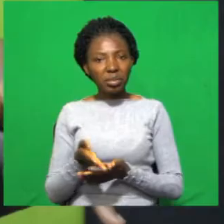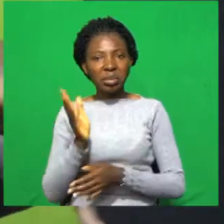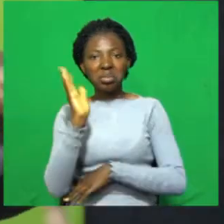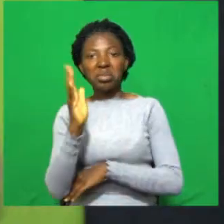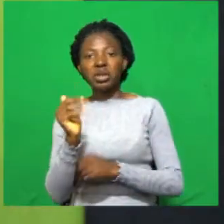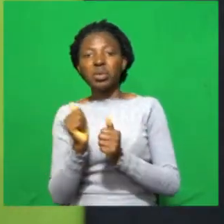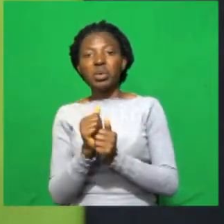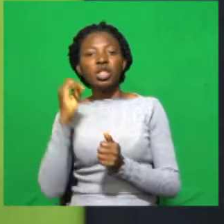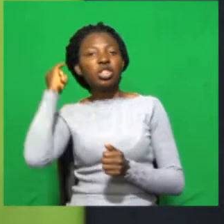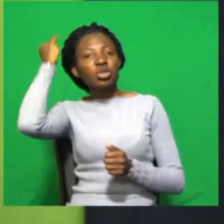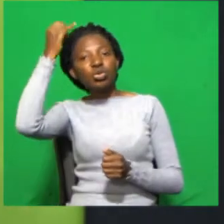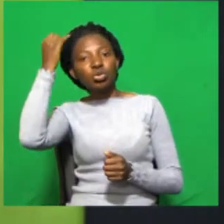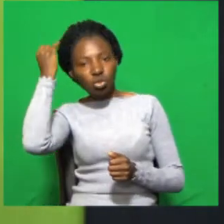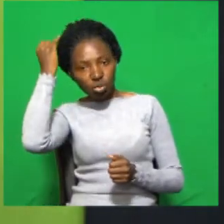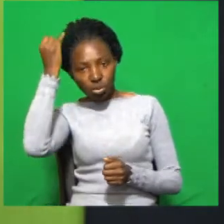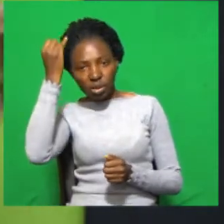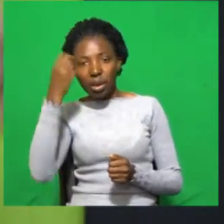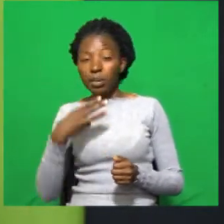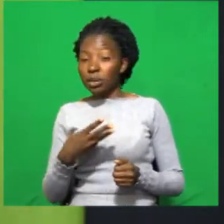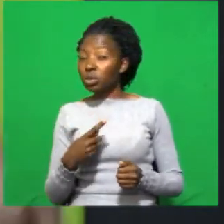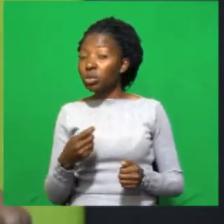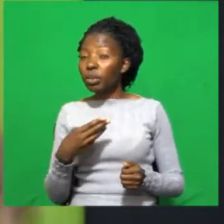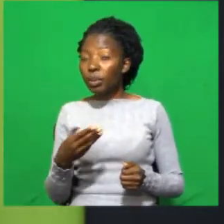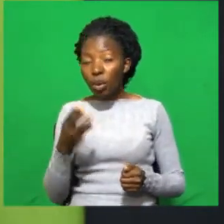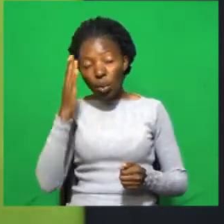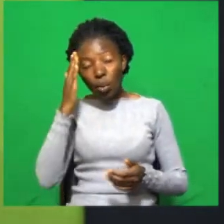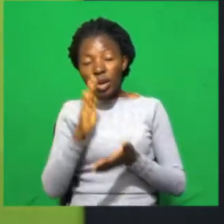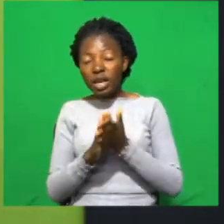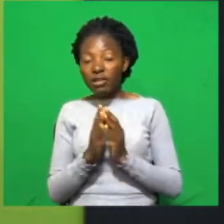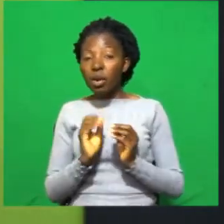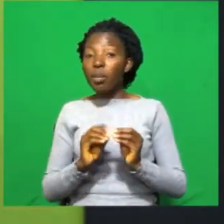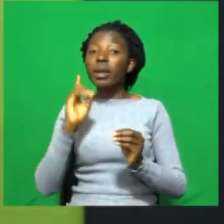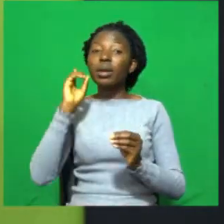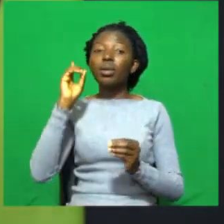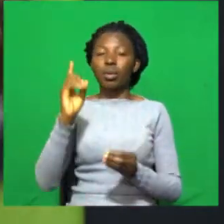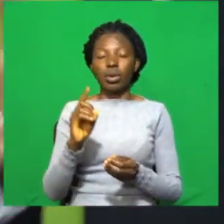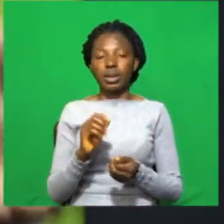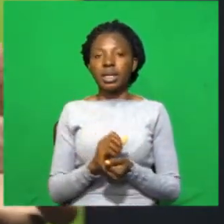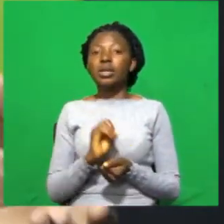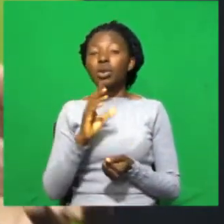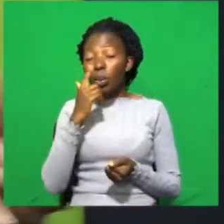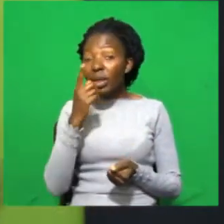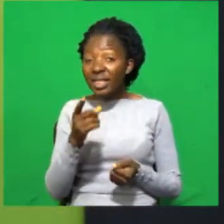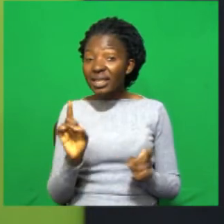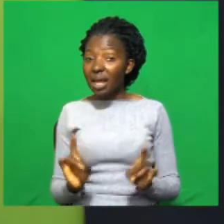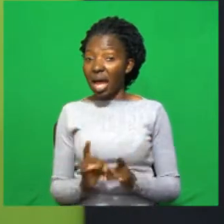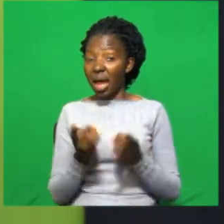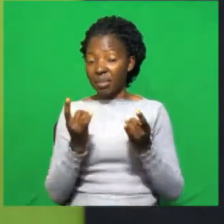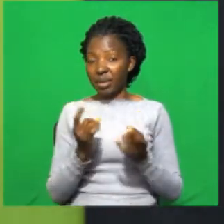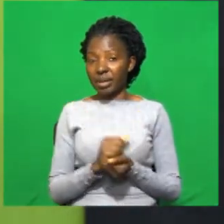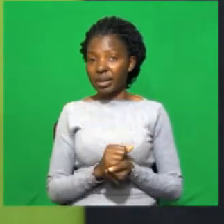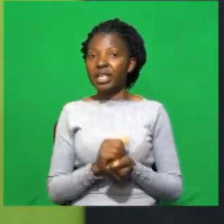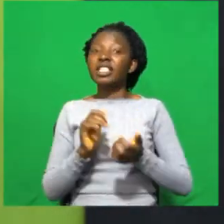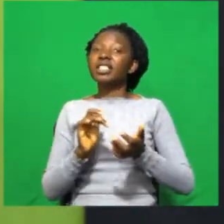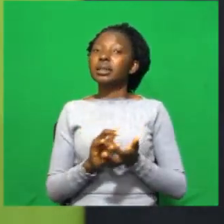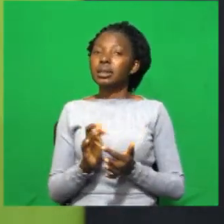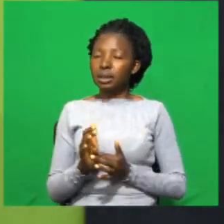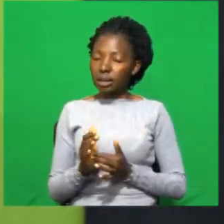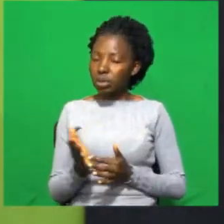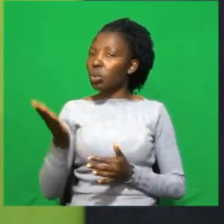nevaJudha wakuparidzira vasinganamate vasara nekuti vatsvene vaenda kudenga. Hanzi kana zvadaro pastor, then Jesu